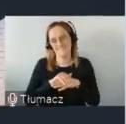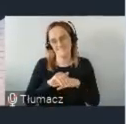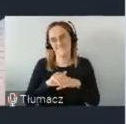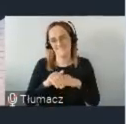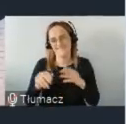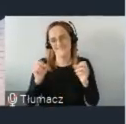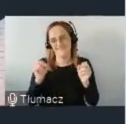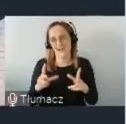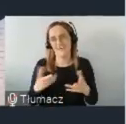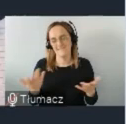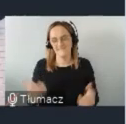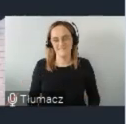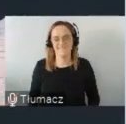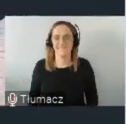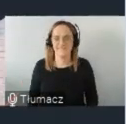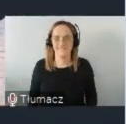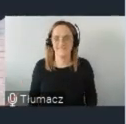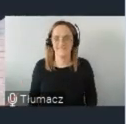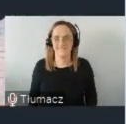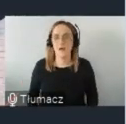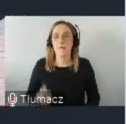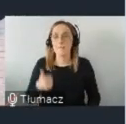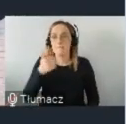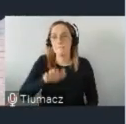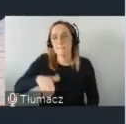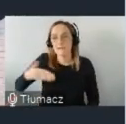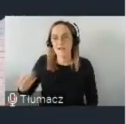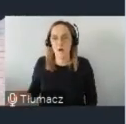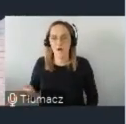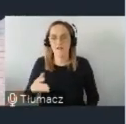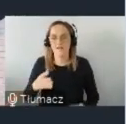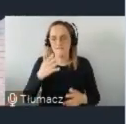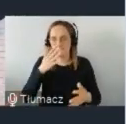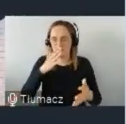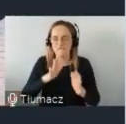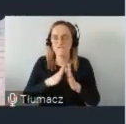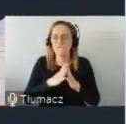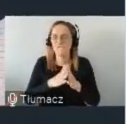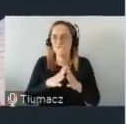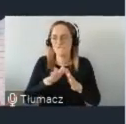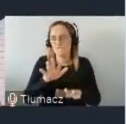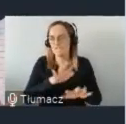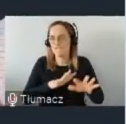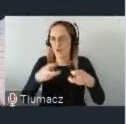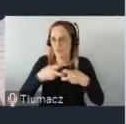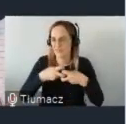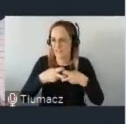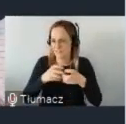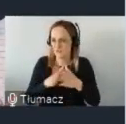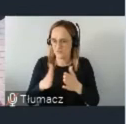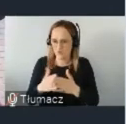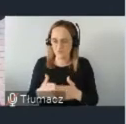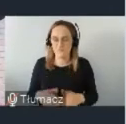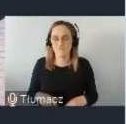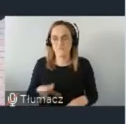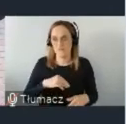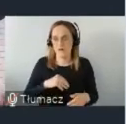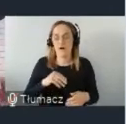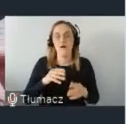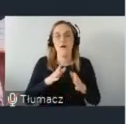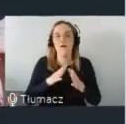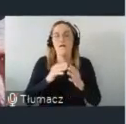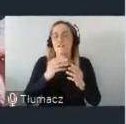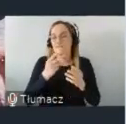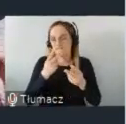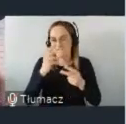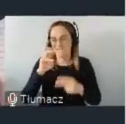i chyba zostanie, tak? Po prawej stronie mamy coś takiego, co się nazywa wirtualne książki. Możemy wejść na tą stronę wirtualneksiążki.pl i